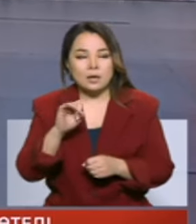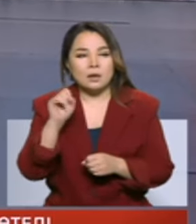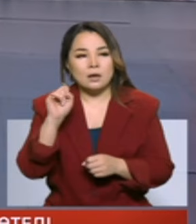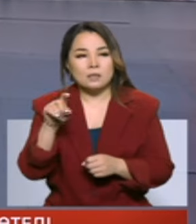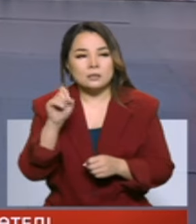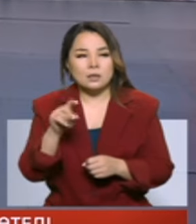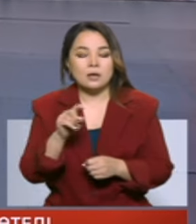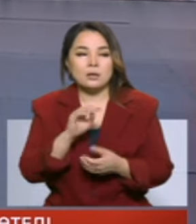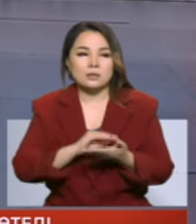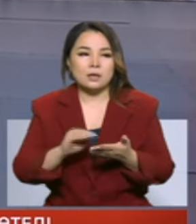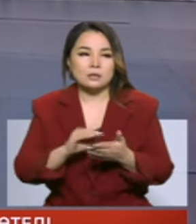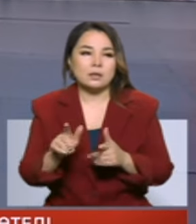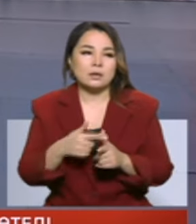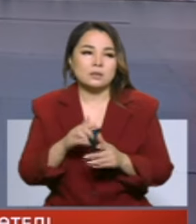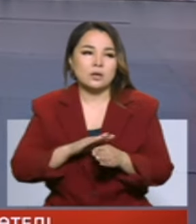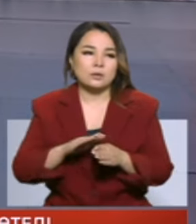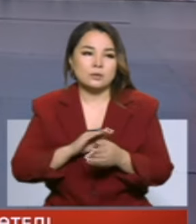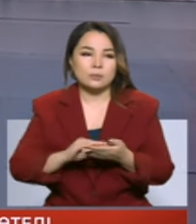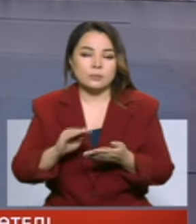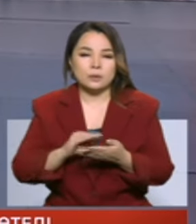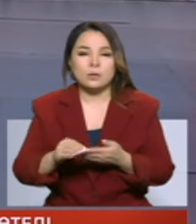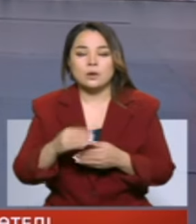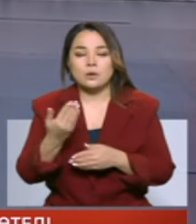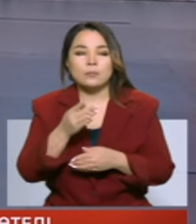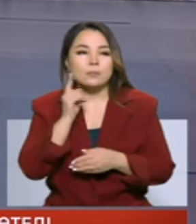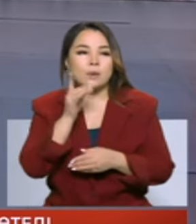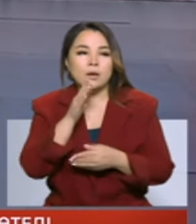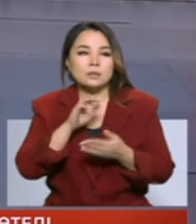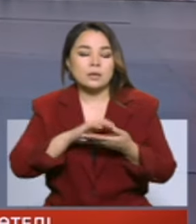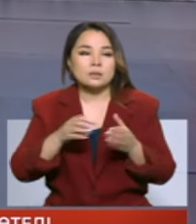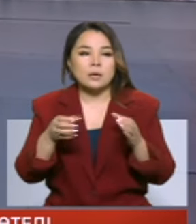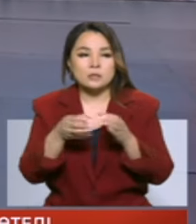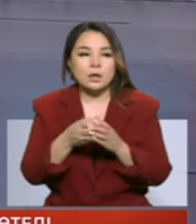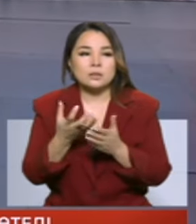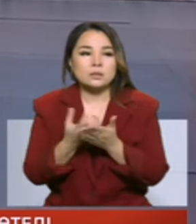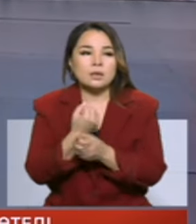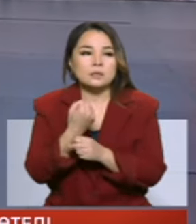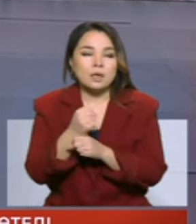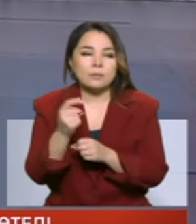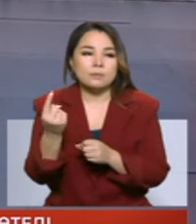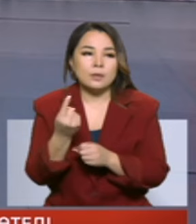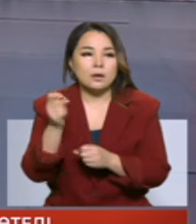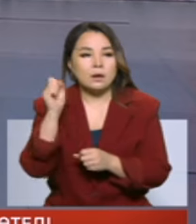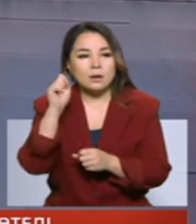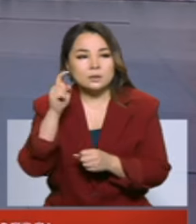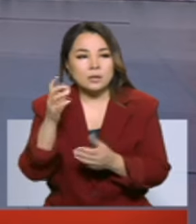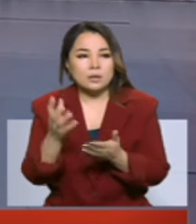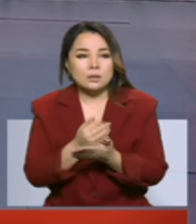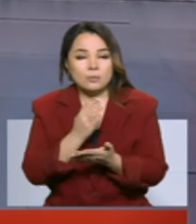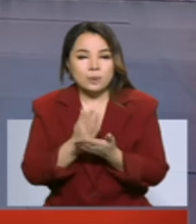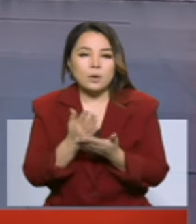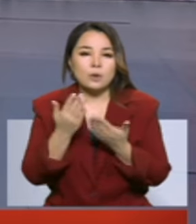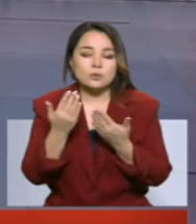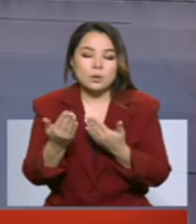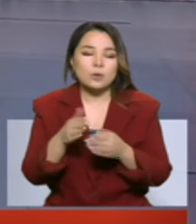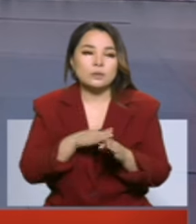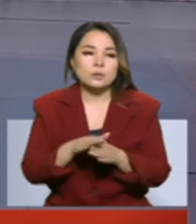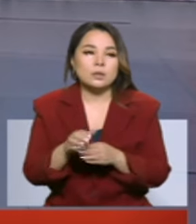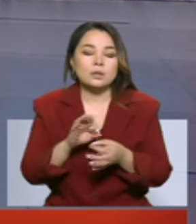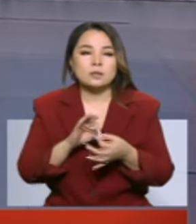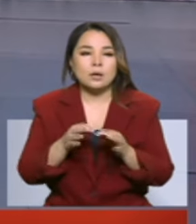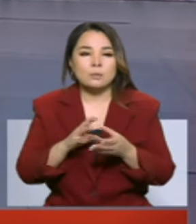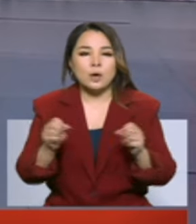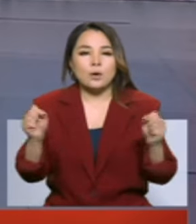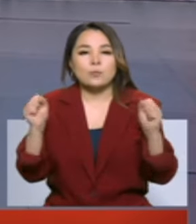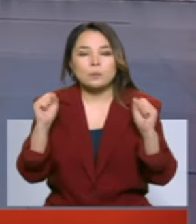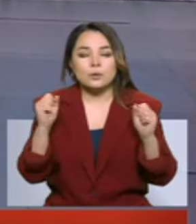әріптермен жазылмақ. Өйткені бұл жас өспірімдер олимпиадасында жеңіп алған бірінші алтын жүлде. Жалпы жарыстың қалай өтіп жатқан